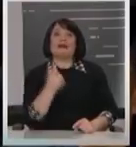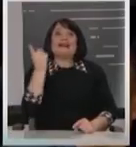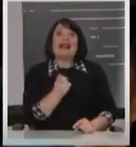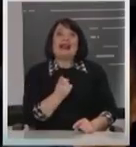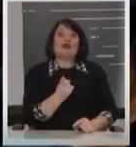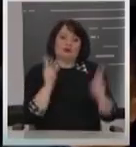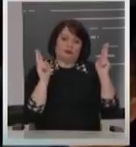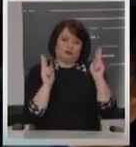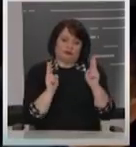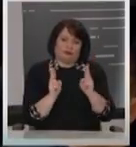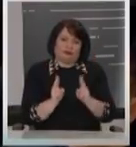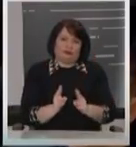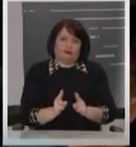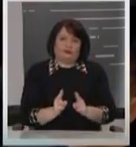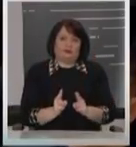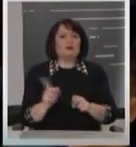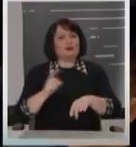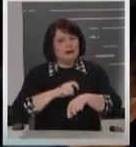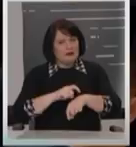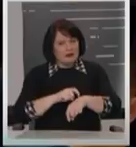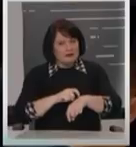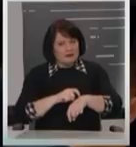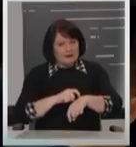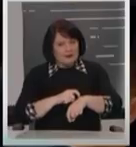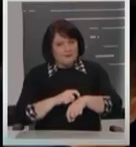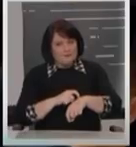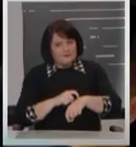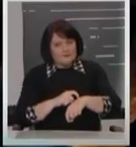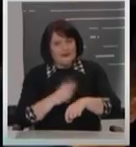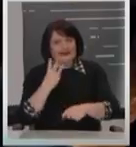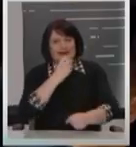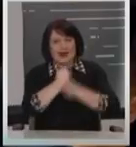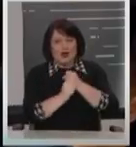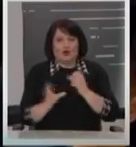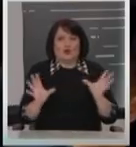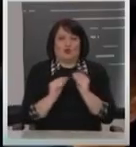25%. Την ίδια στιγμή που στην τριετία